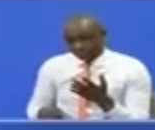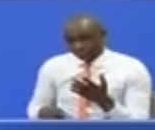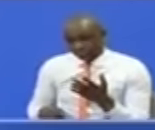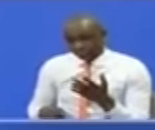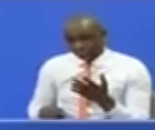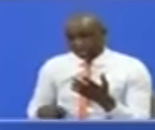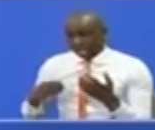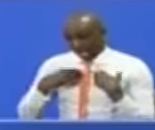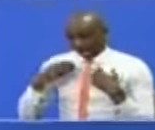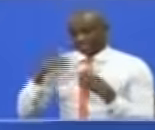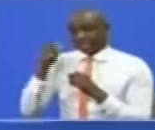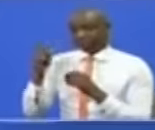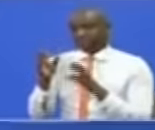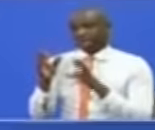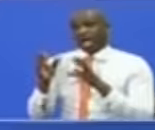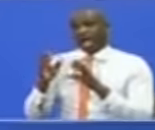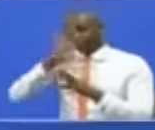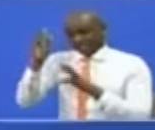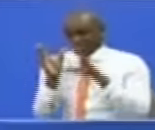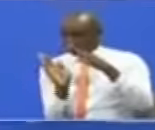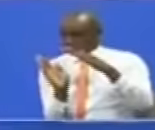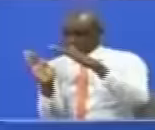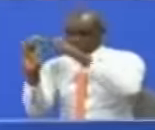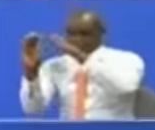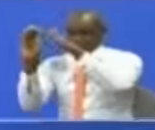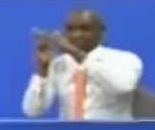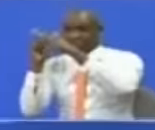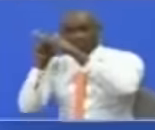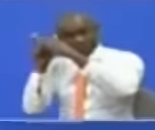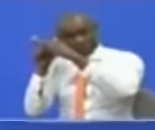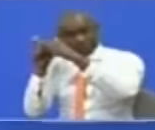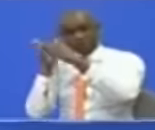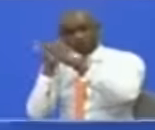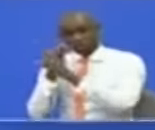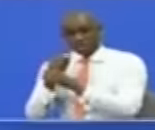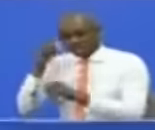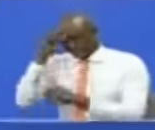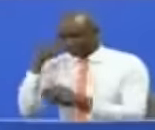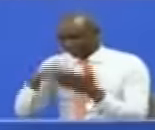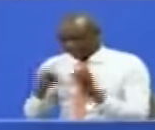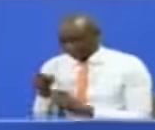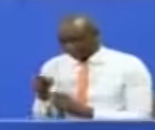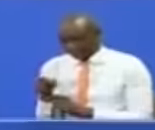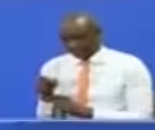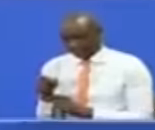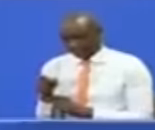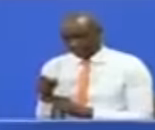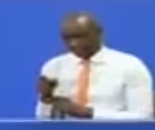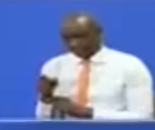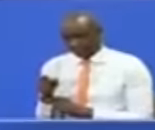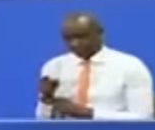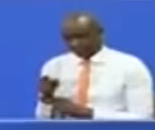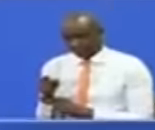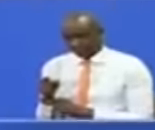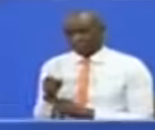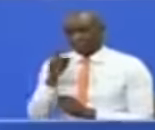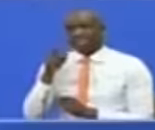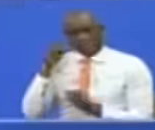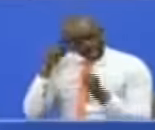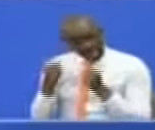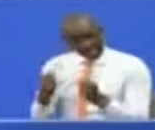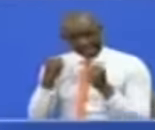katika Horn of Africa iko na jukumu ya kuhakikisha kwamba tumetafuta na serikali ilikuwa imeamua ya kwamba kwa sababu inaweza kuwa ngumu